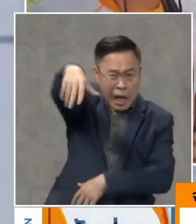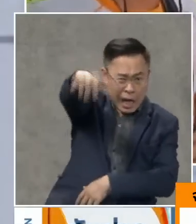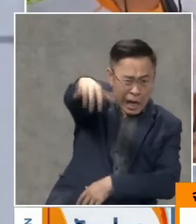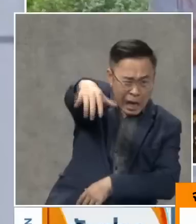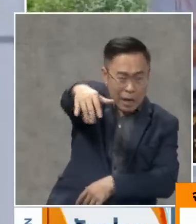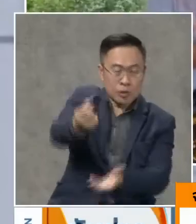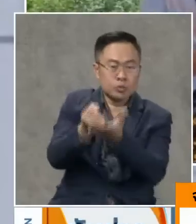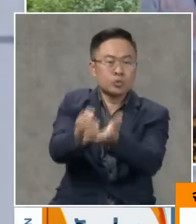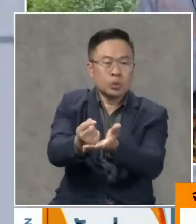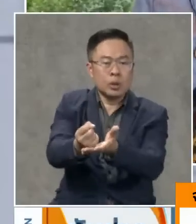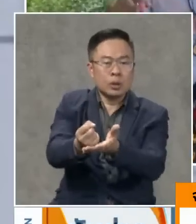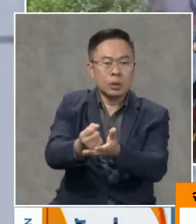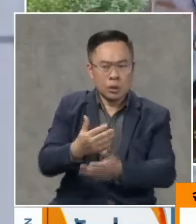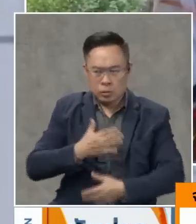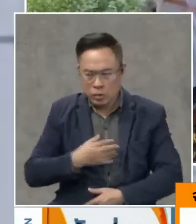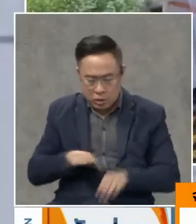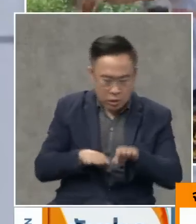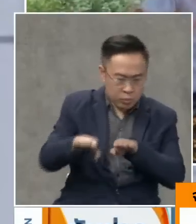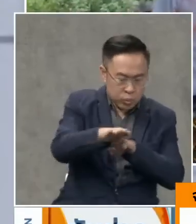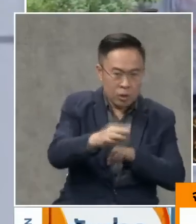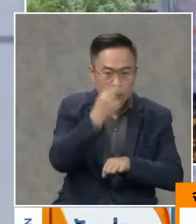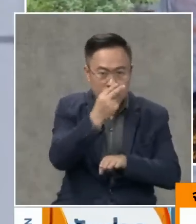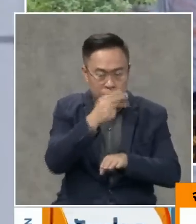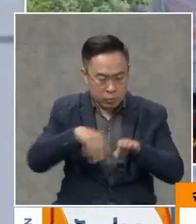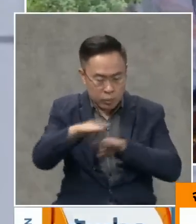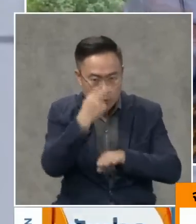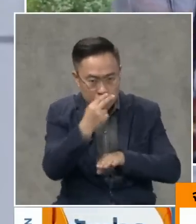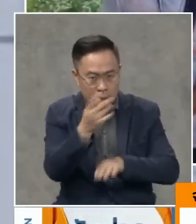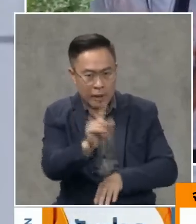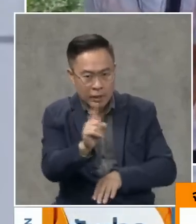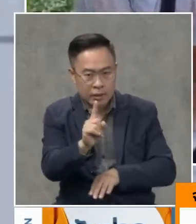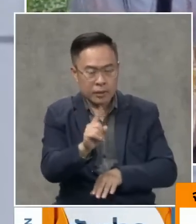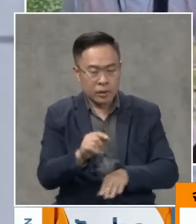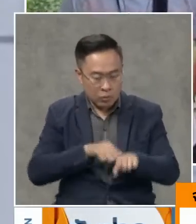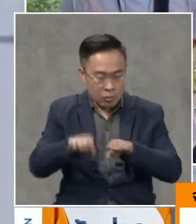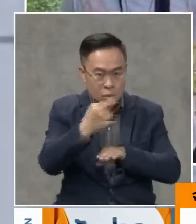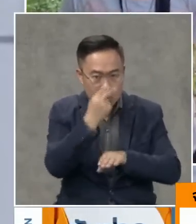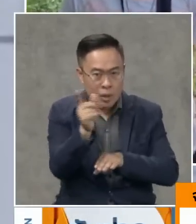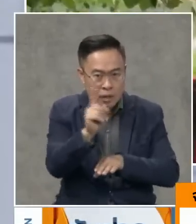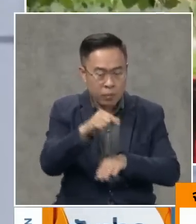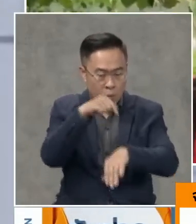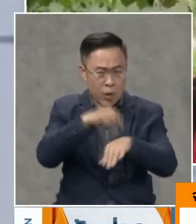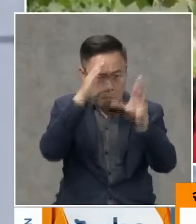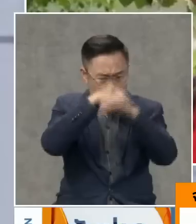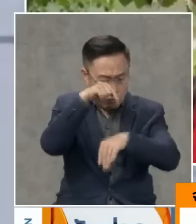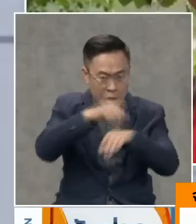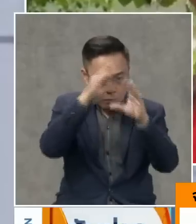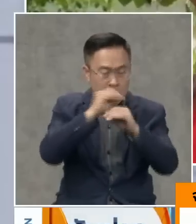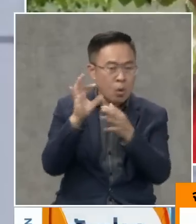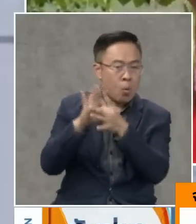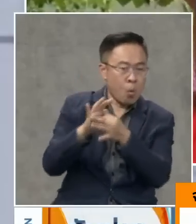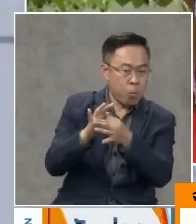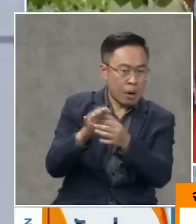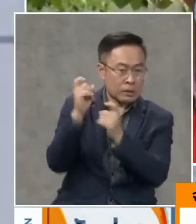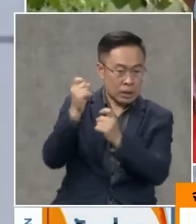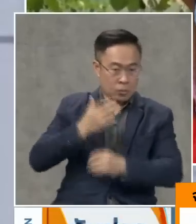หลือนะคะจากนั้นเนี่ยตนก็เลยบอกให้สามีชะลอรถแต่ตนกับสามีไม่กล้าลงจากรถเนื่องจากมันเป็นพื้นที่มืดกลัวในความไม่ป